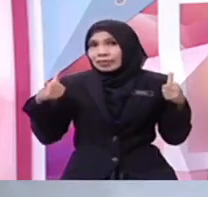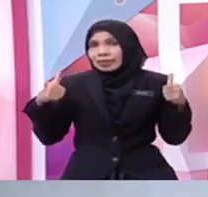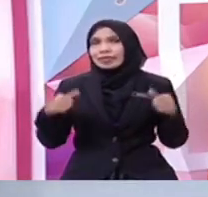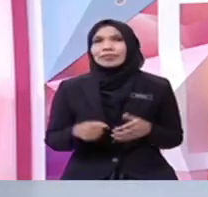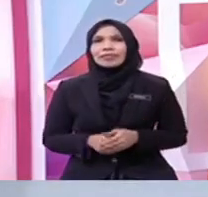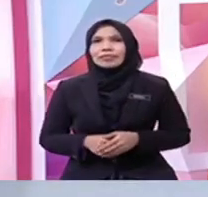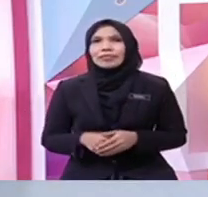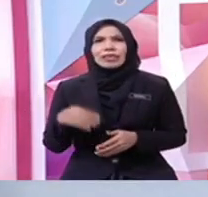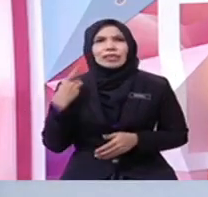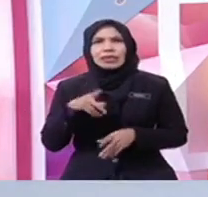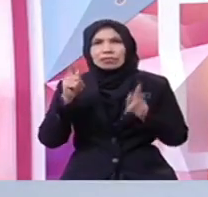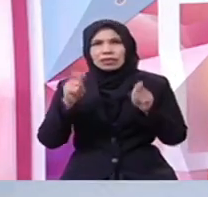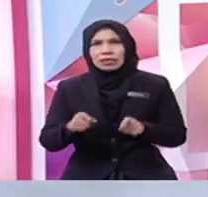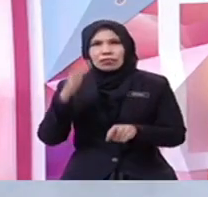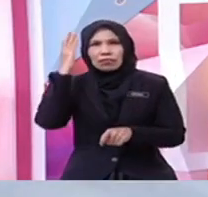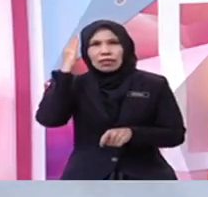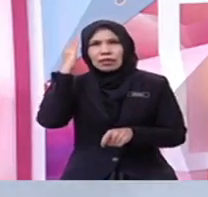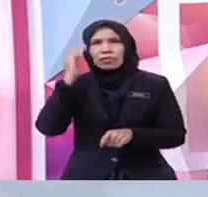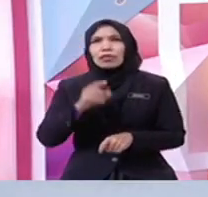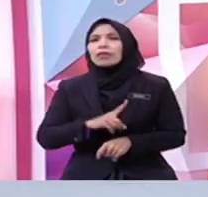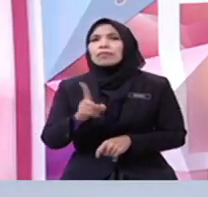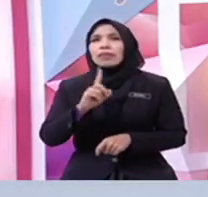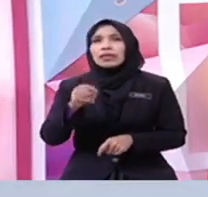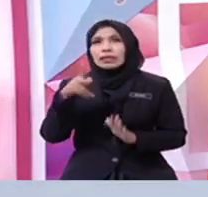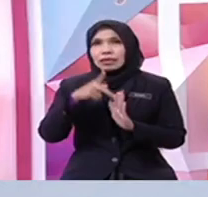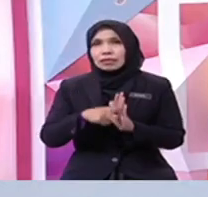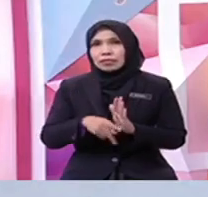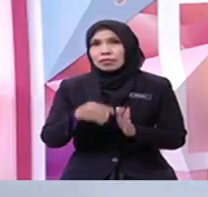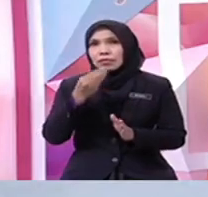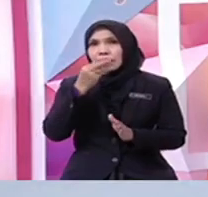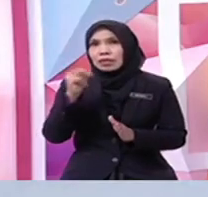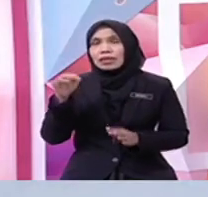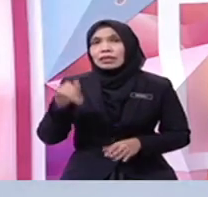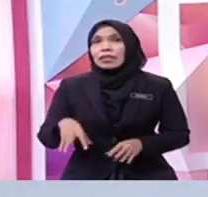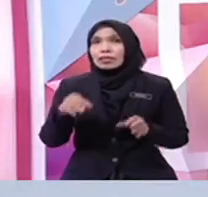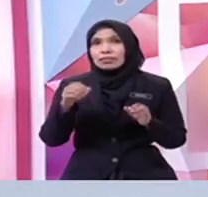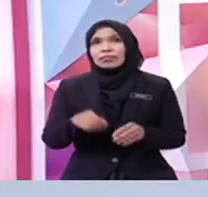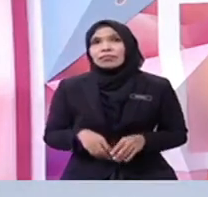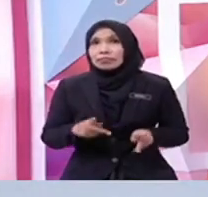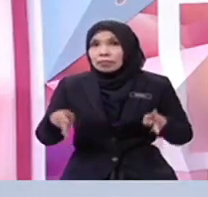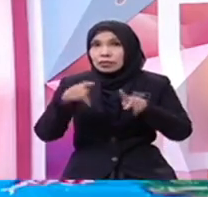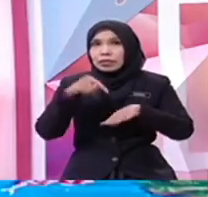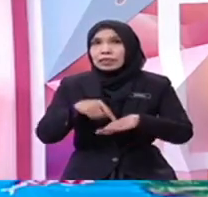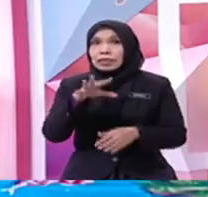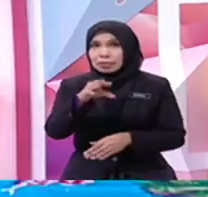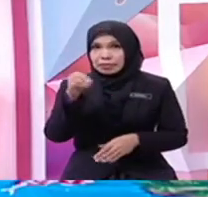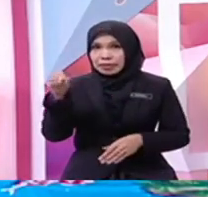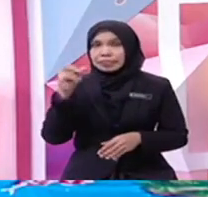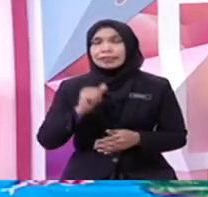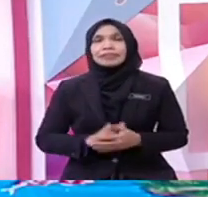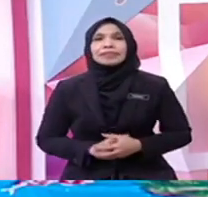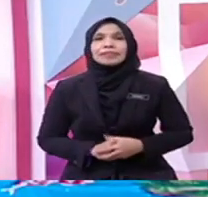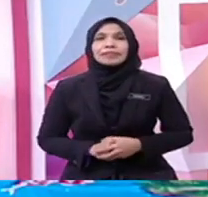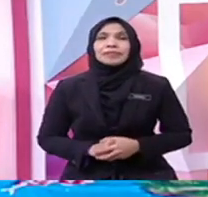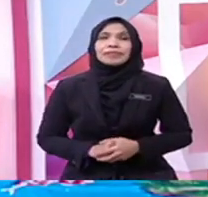tidak berhasiat makan namanya yang perlu diambil yaitu makanan yang berhak sia-sia Oke kita teruskan BC